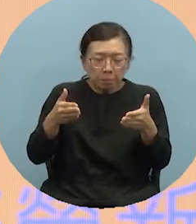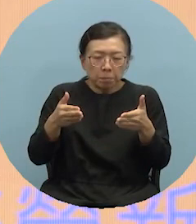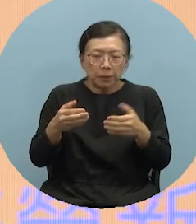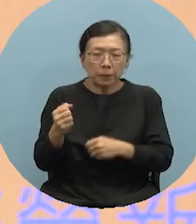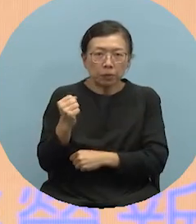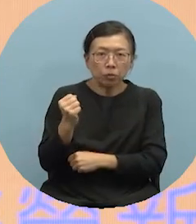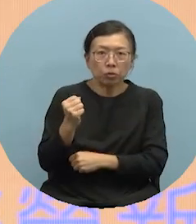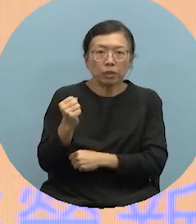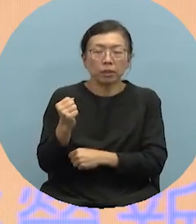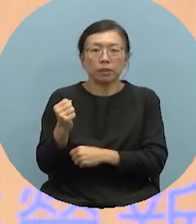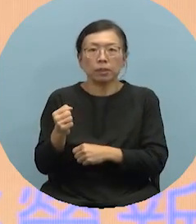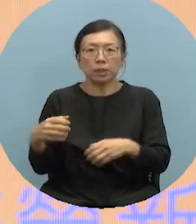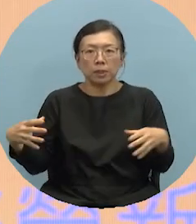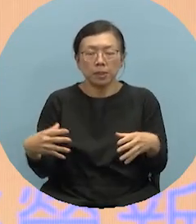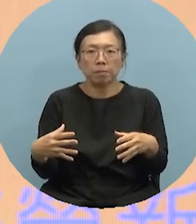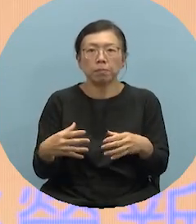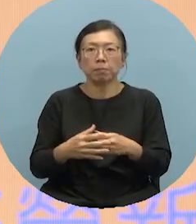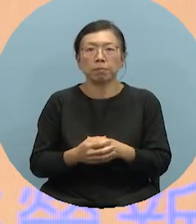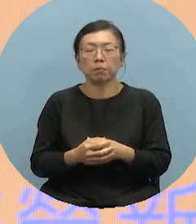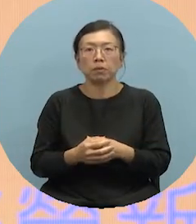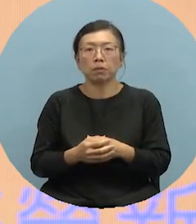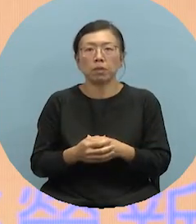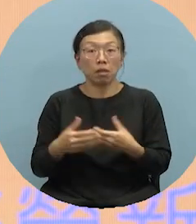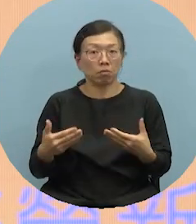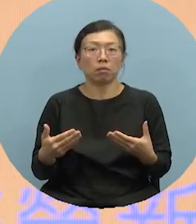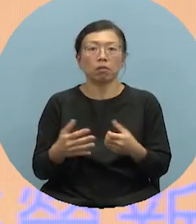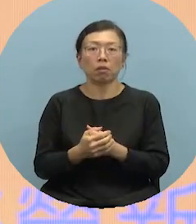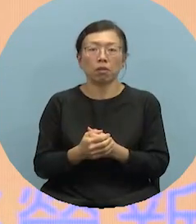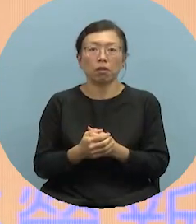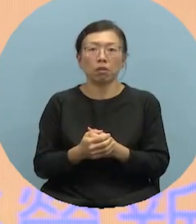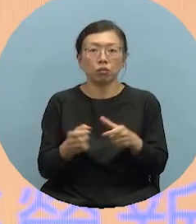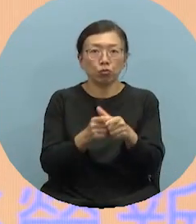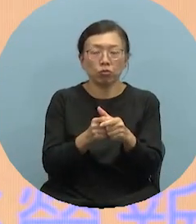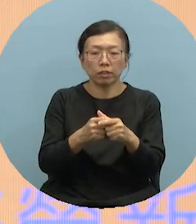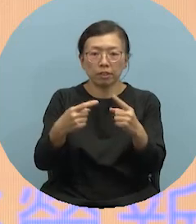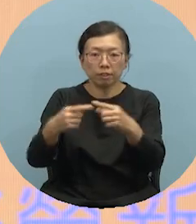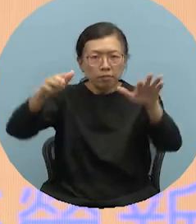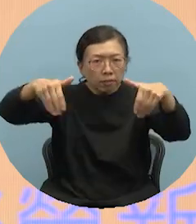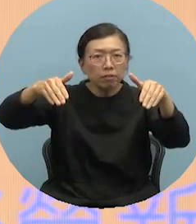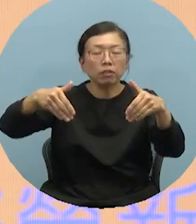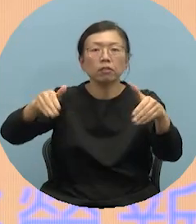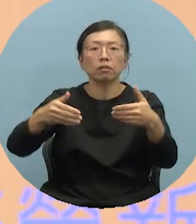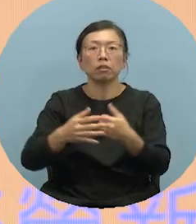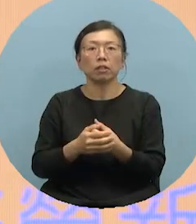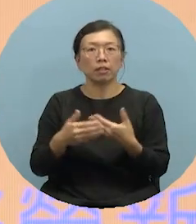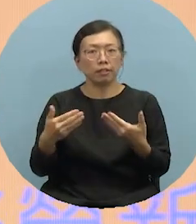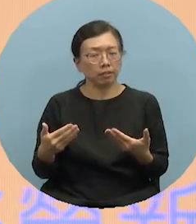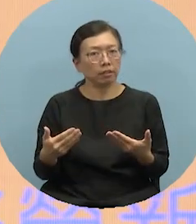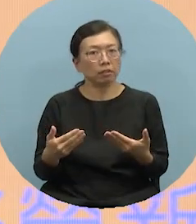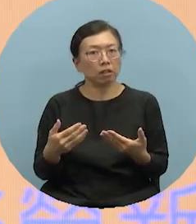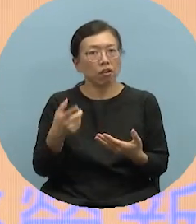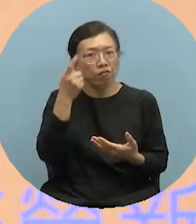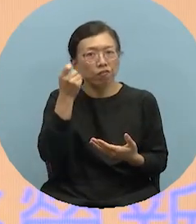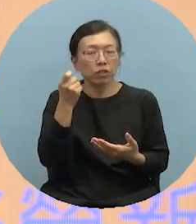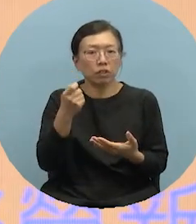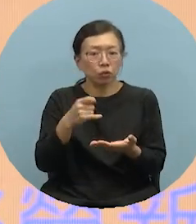個餅做大。而且依家咧，我哋做緊吸引企業、吸引人才。咁喺呢個時點，突然之間喺個稅